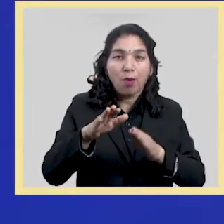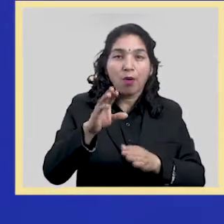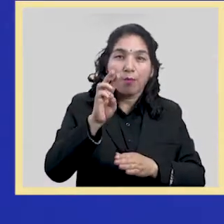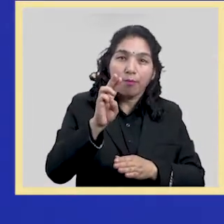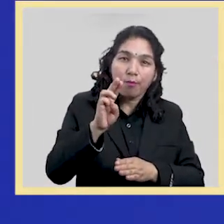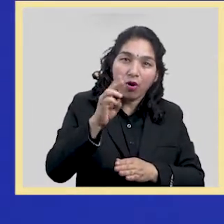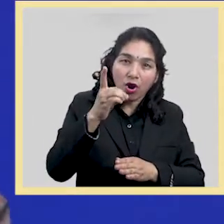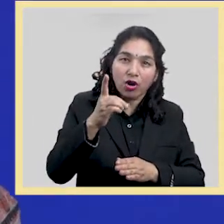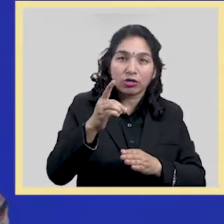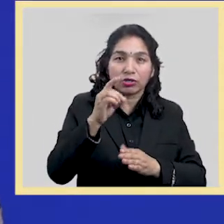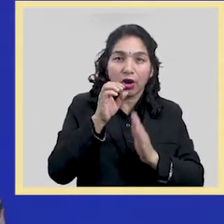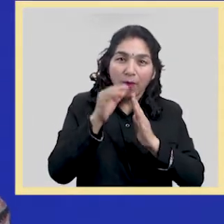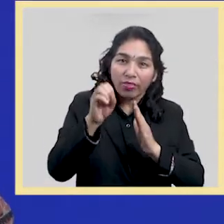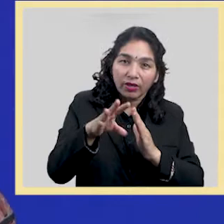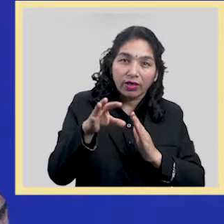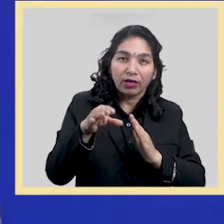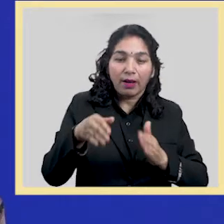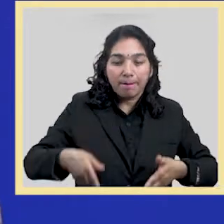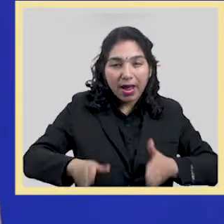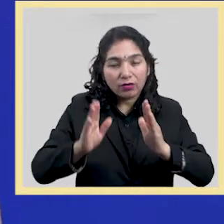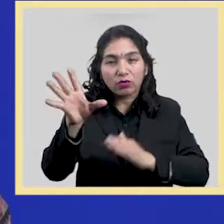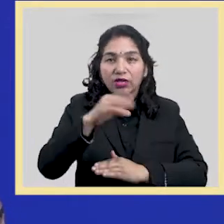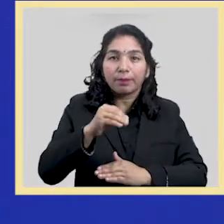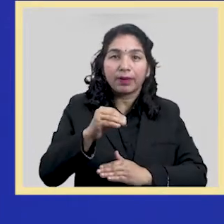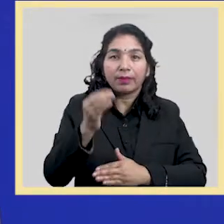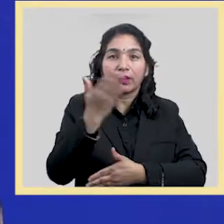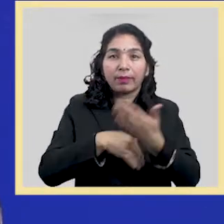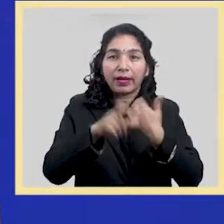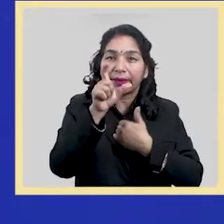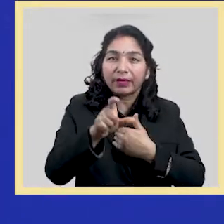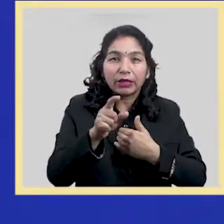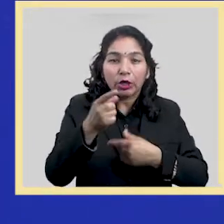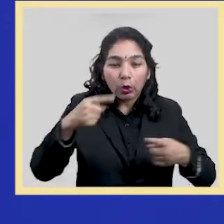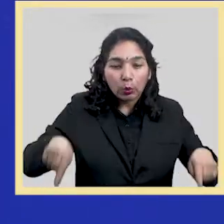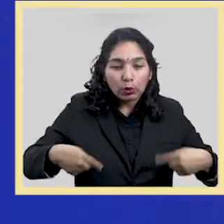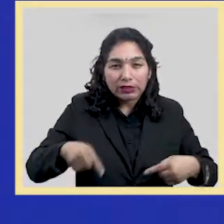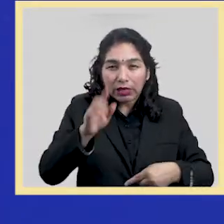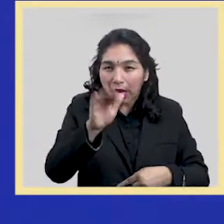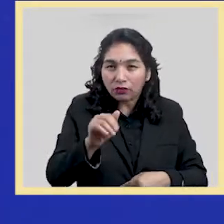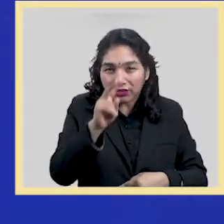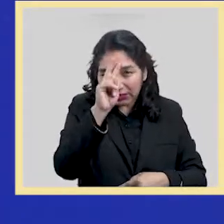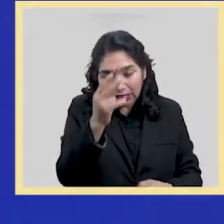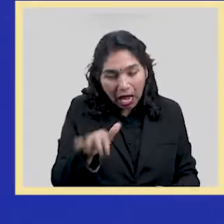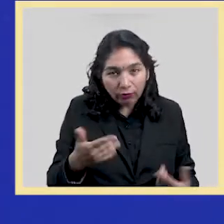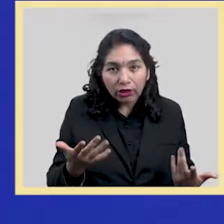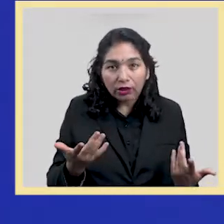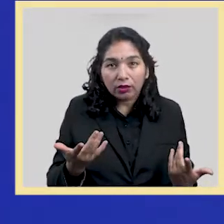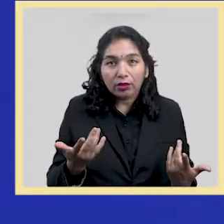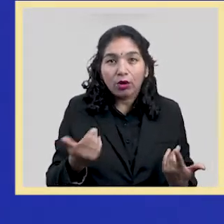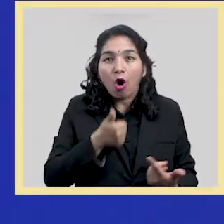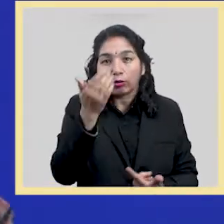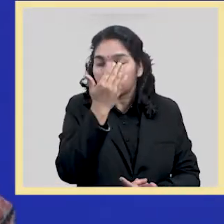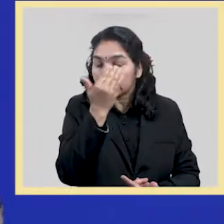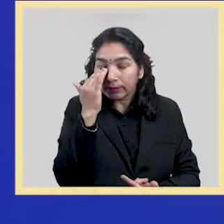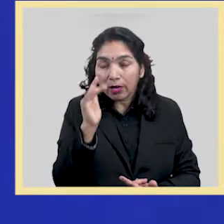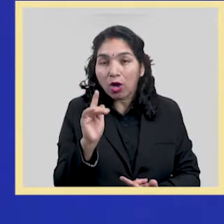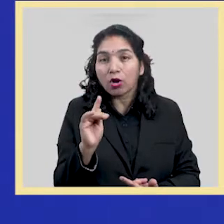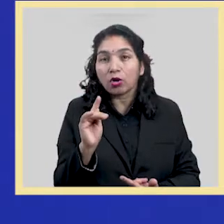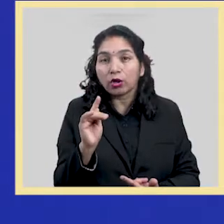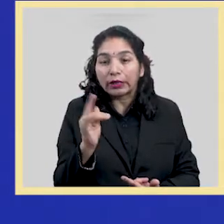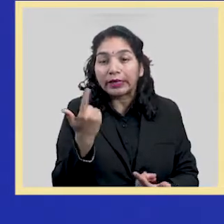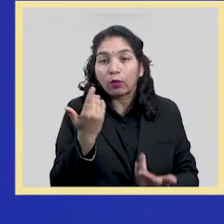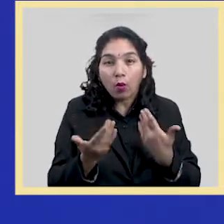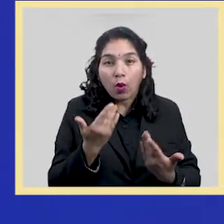मठ मन्दिर बाटो घाटो होइन यी कुराहरूमा पनि अपाङ्गता भएको व्यक्ति यहाँ व्हीलचेयर आउँछ कि आउँदैन होला होइन, त्यो चाहिँ नि अरू दृष्टिबिनहरूलाई के